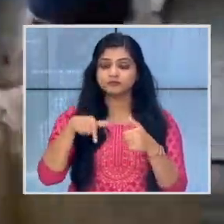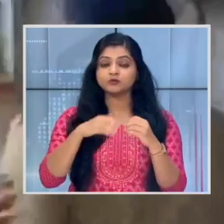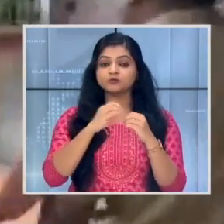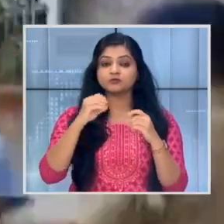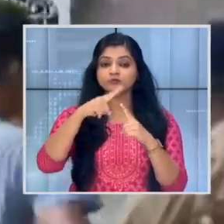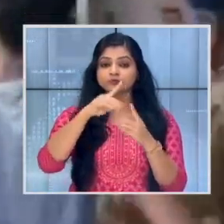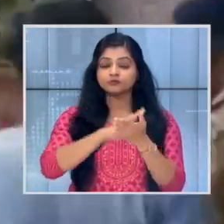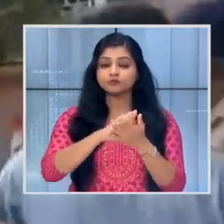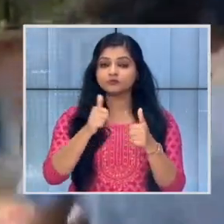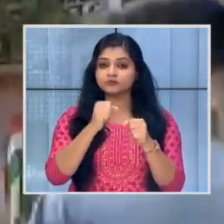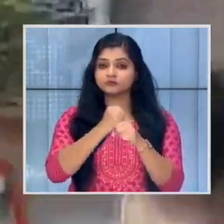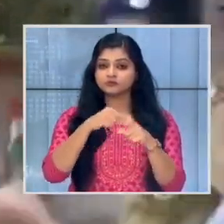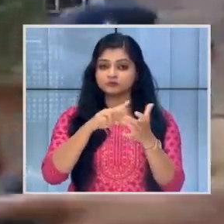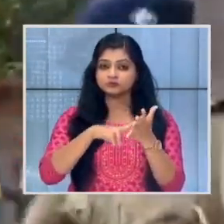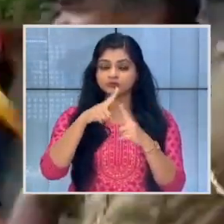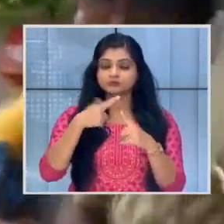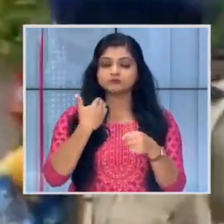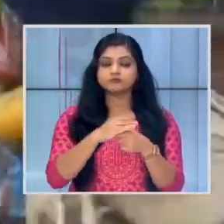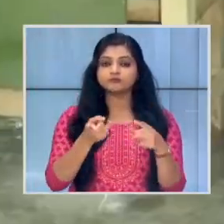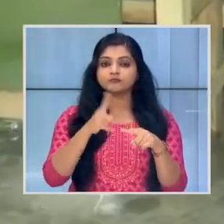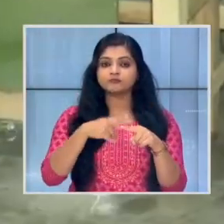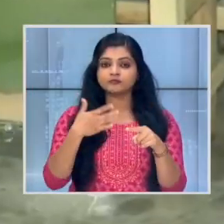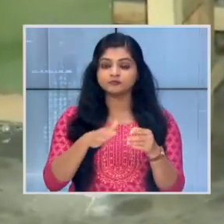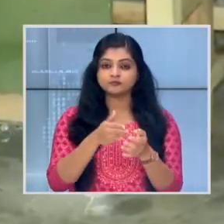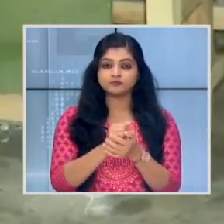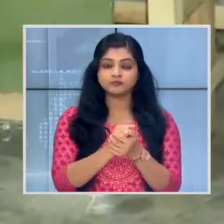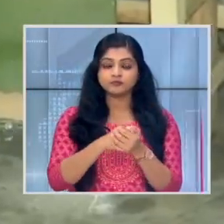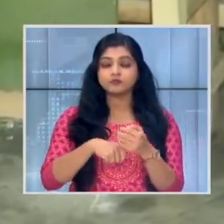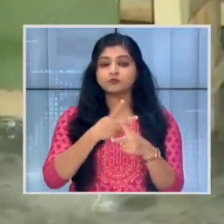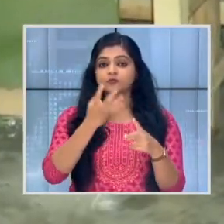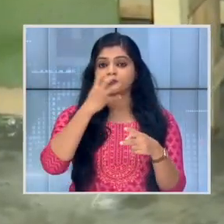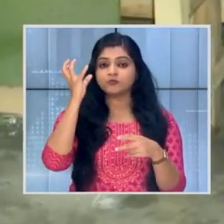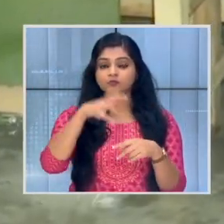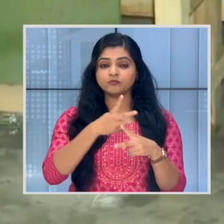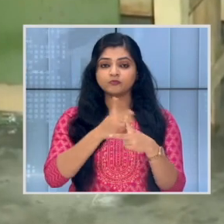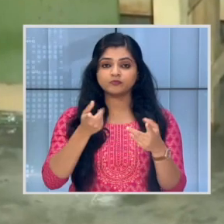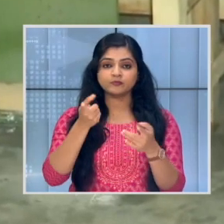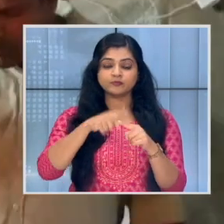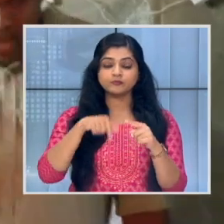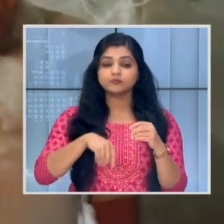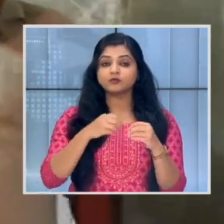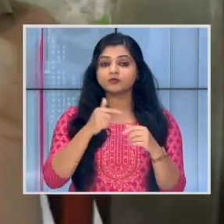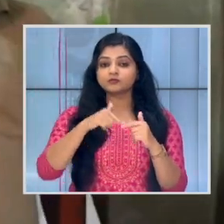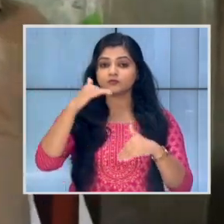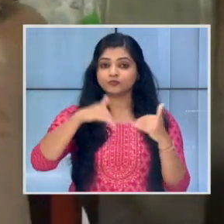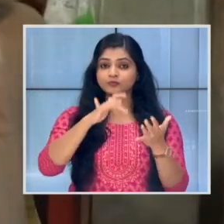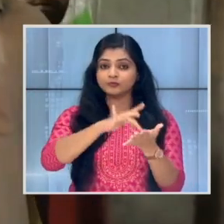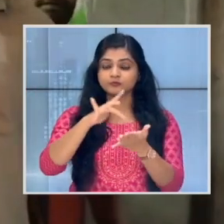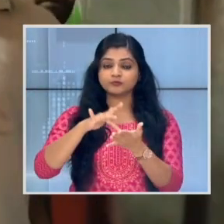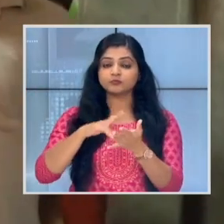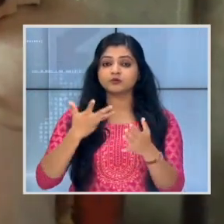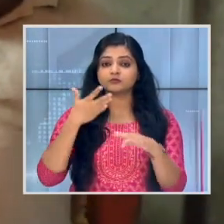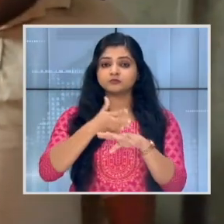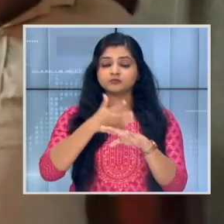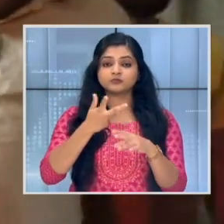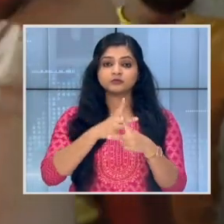കൊല്ലപ്പെട്ടു. മുർഷിദാബാദിൽ പോളിംഗ് ബൂത്തിന് നേരെ ബോംബേർ ഉണ്ടായി. ബരാസത്തിലും കൂച്ച്ബെഹാറിലും പോളിംഗ് ബൂത്ത് ആക്രമിച്ച സാമഗ്രികൾ നശിപ്പിച്ചു.